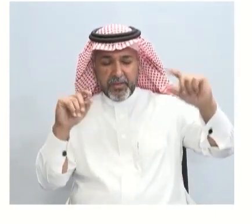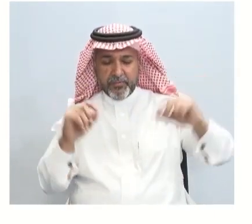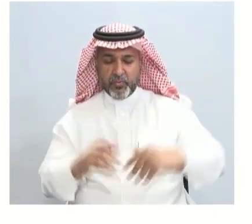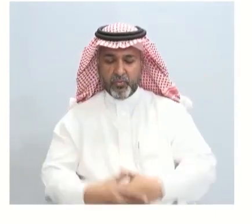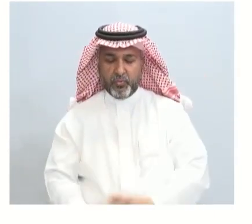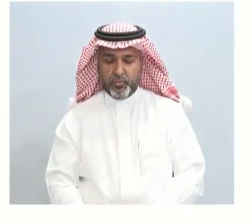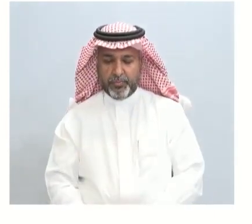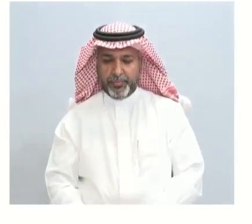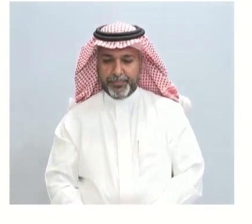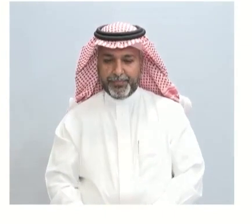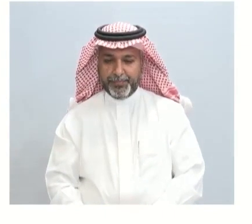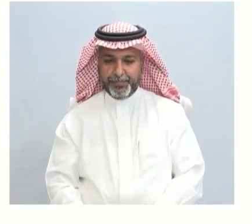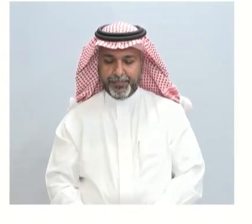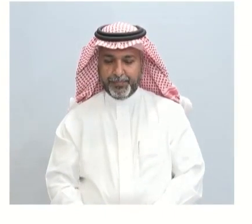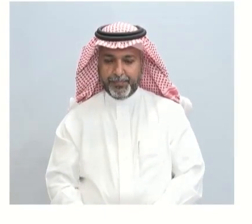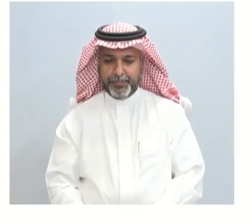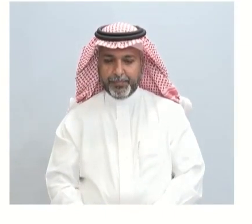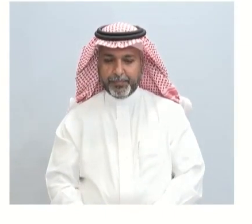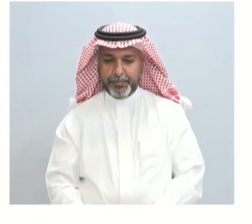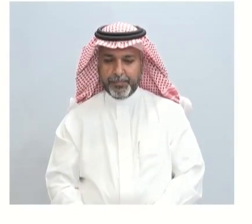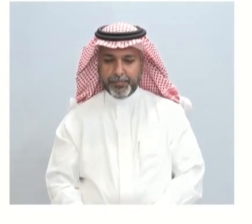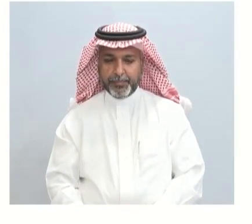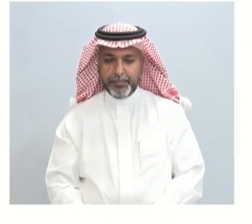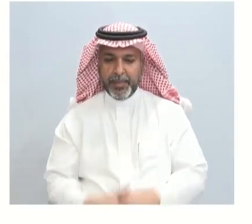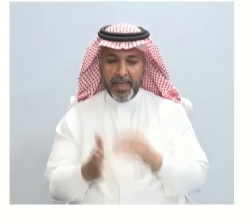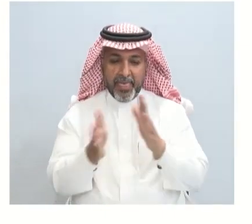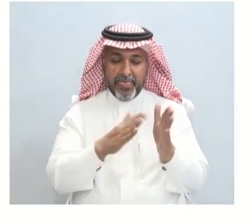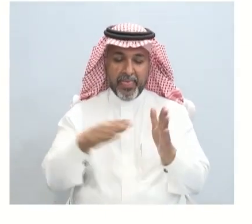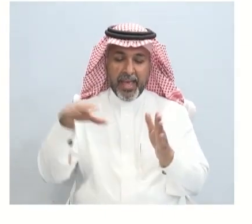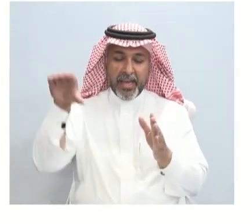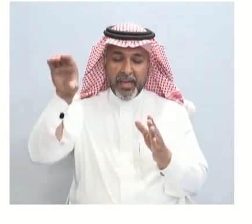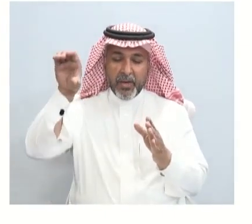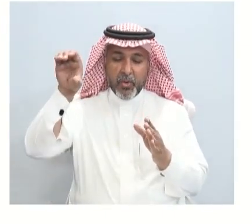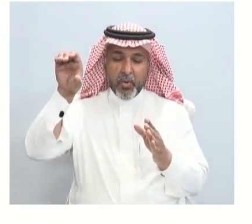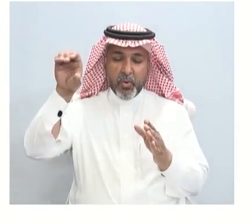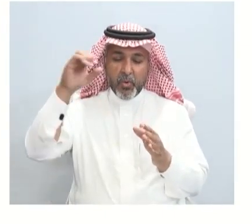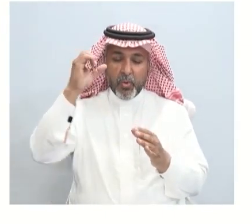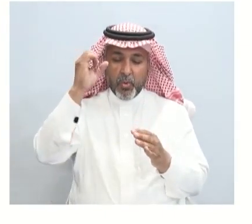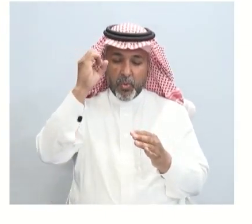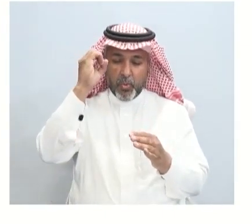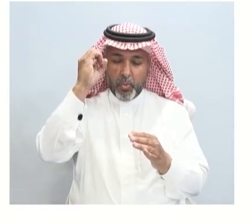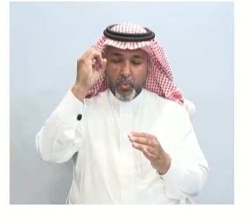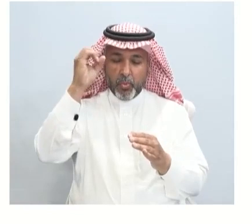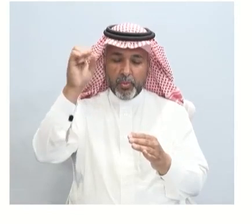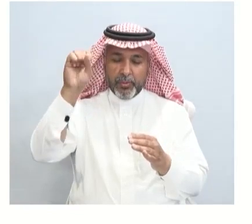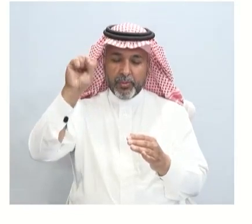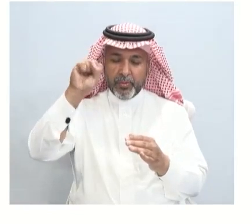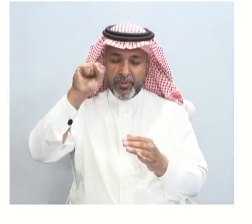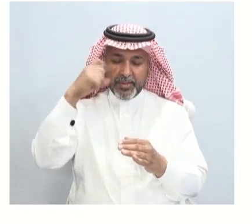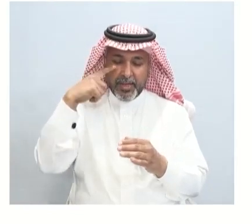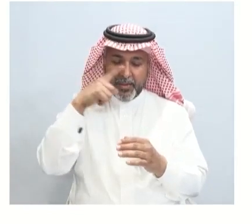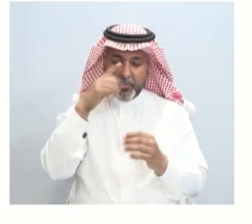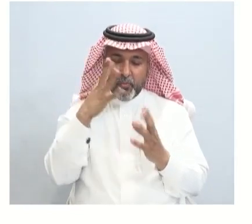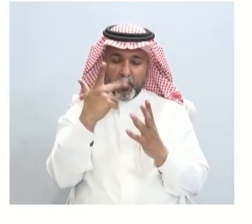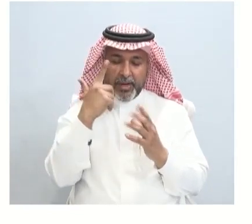بهذه الصوره اما داله الكوساين فهي متماثله ايضا ولكن ليس لي س حول نقطه الاصل وانما حول محور